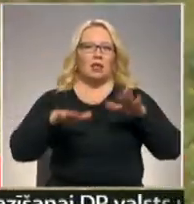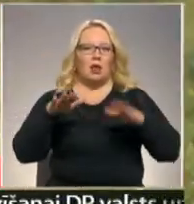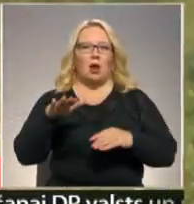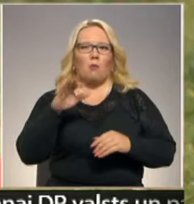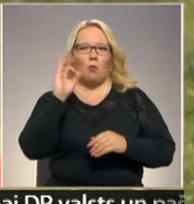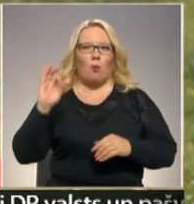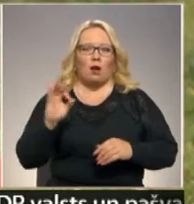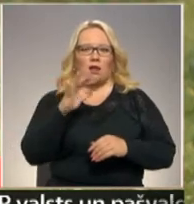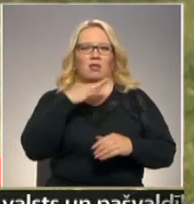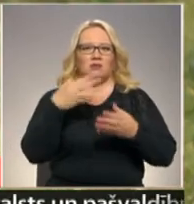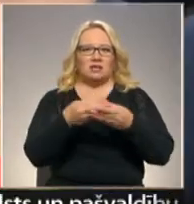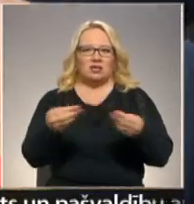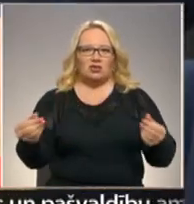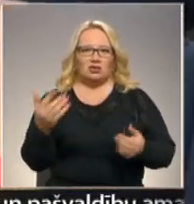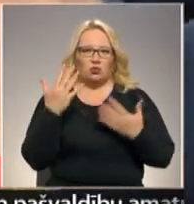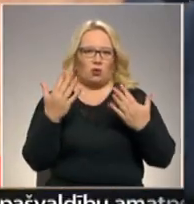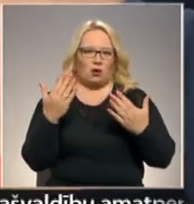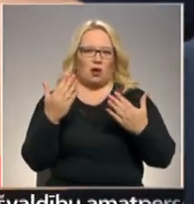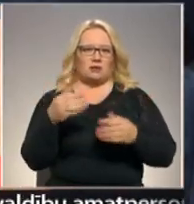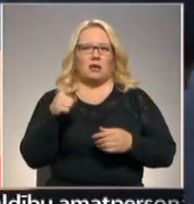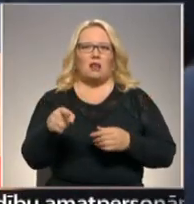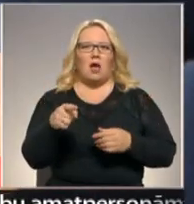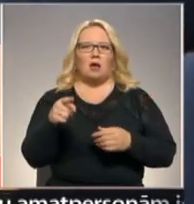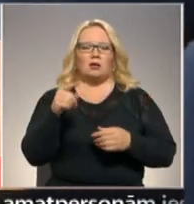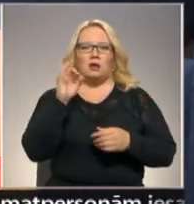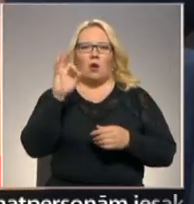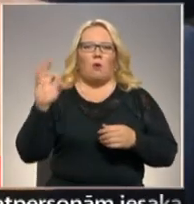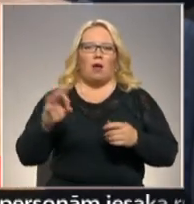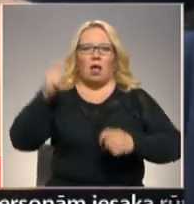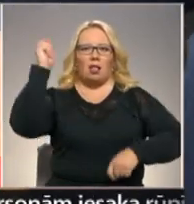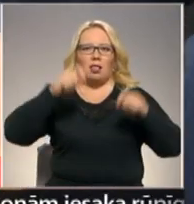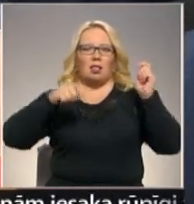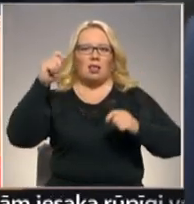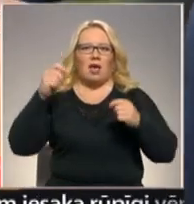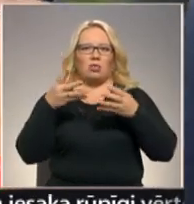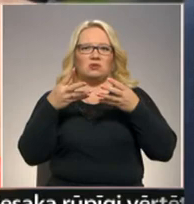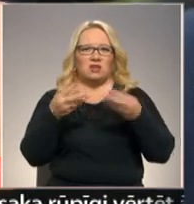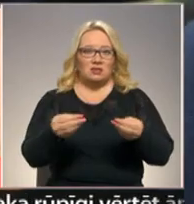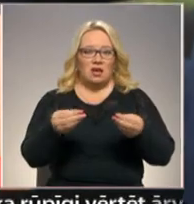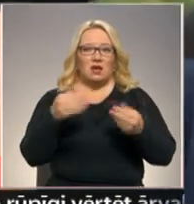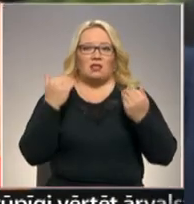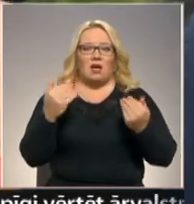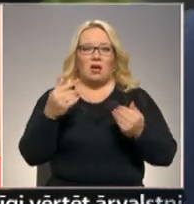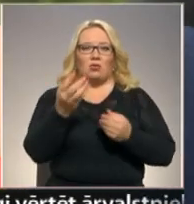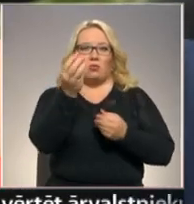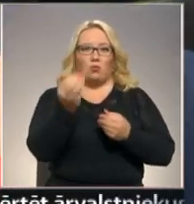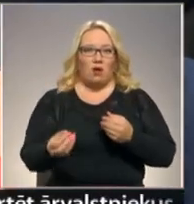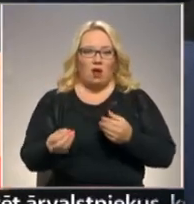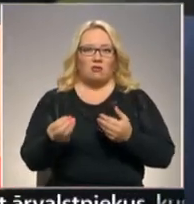ogu. Daudzas izšķīst pirkstos. Tās ogas ir ar lietu sasistas. Ja? Nu, un, ja tu viņu tagad rausi nost,